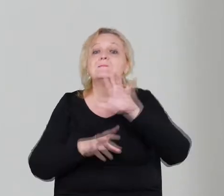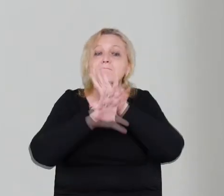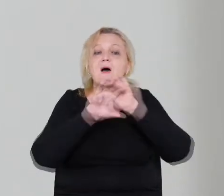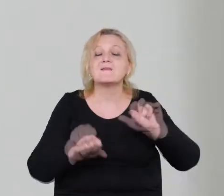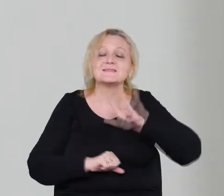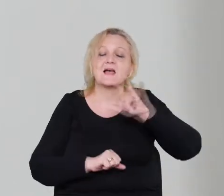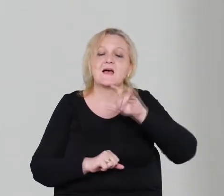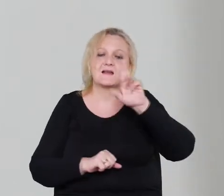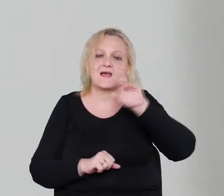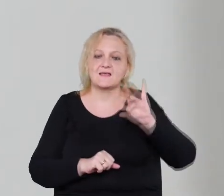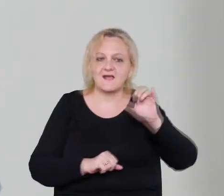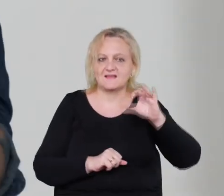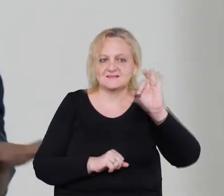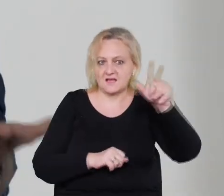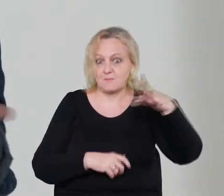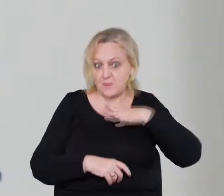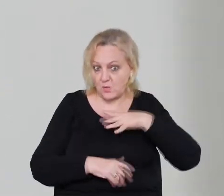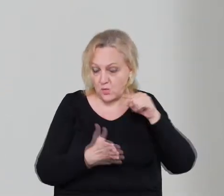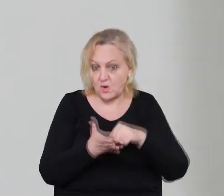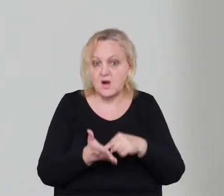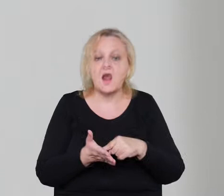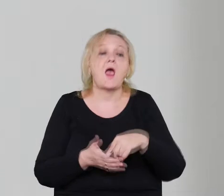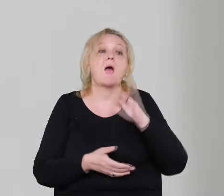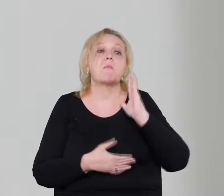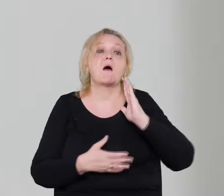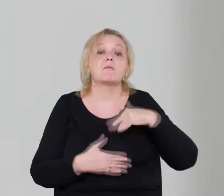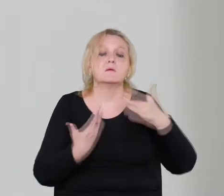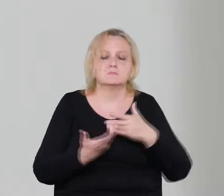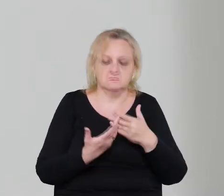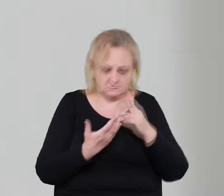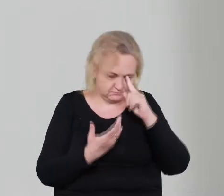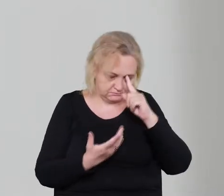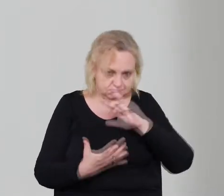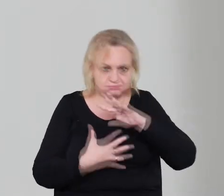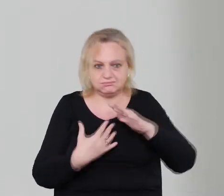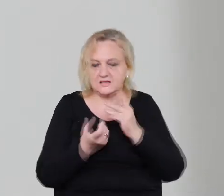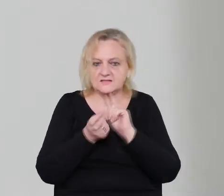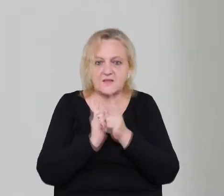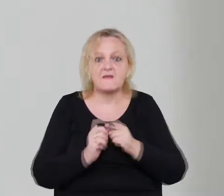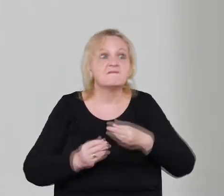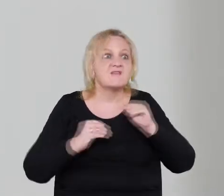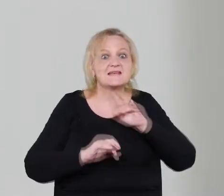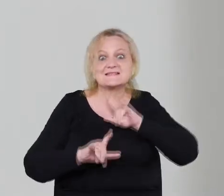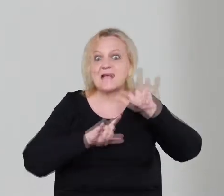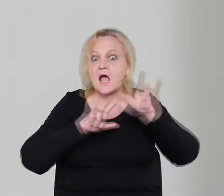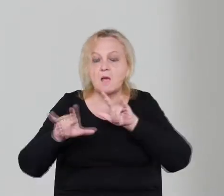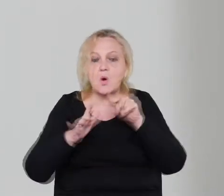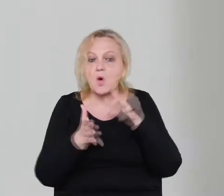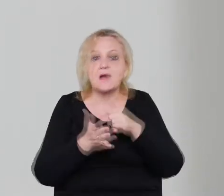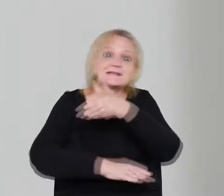Sun i po nie faktycznie jakby właściwie Większość rzeczy się zmieniła bardzo wiele większość lotniczych zachodnich już